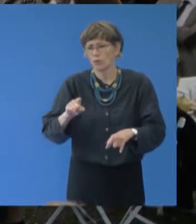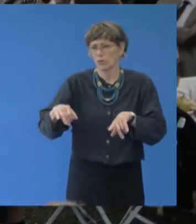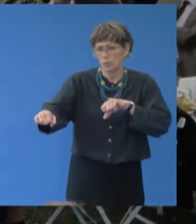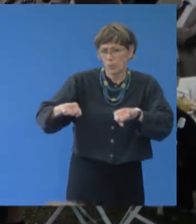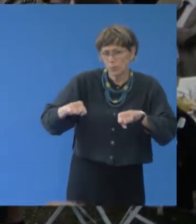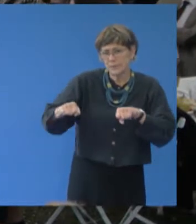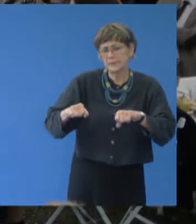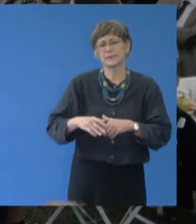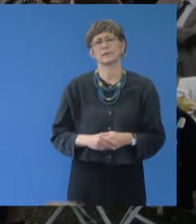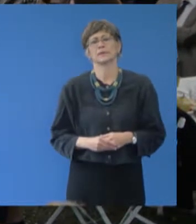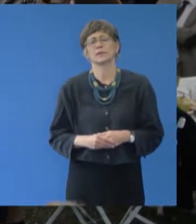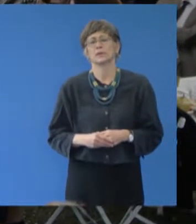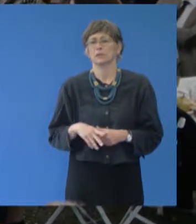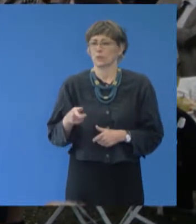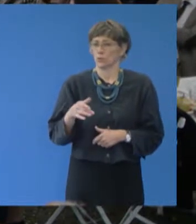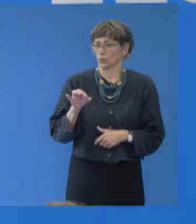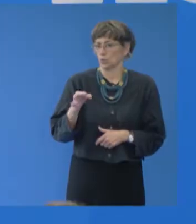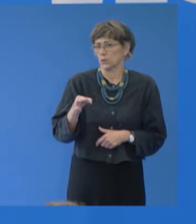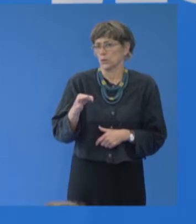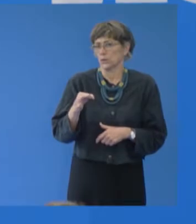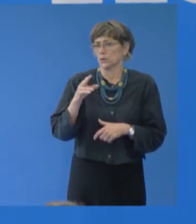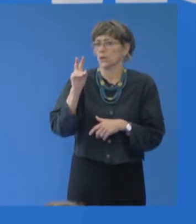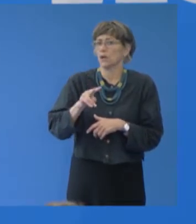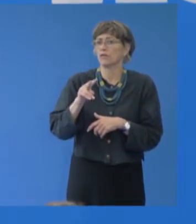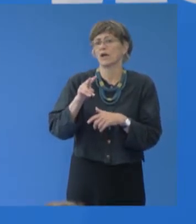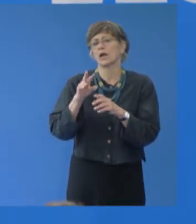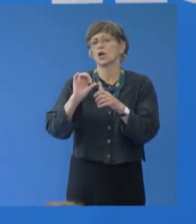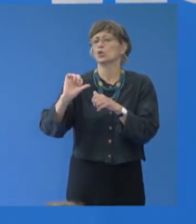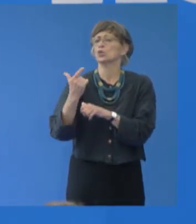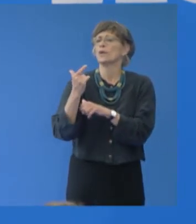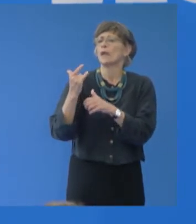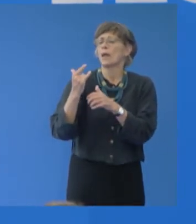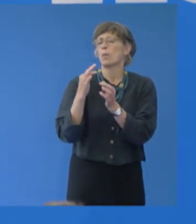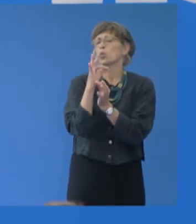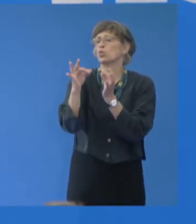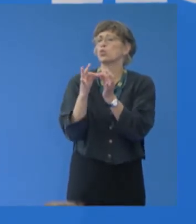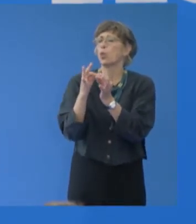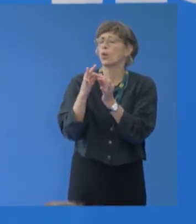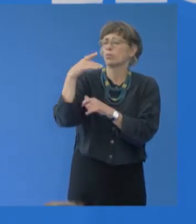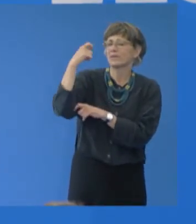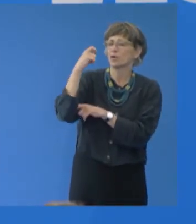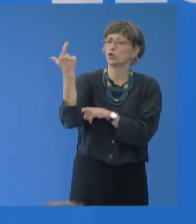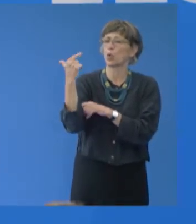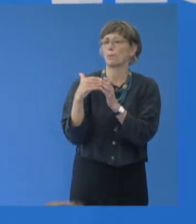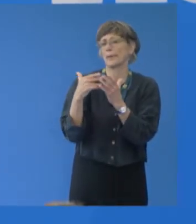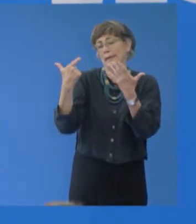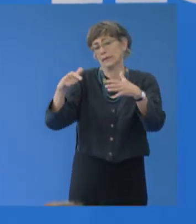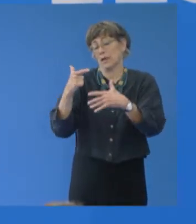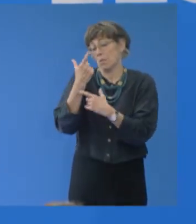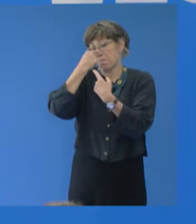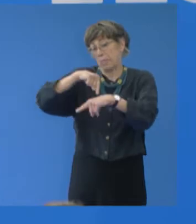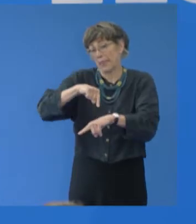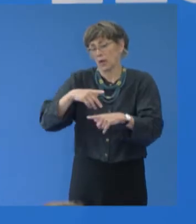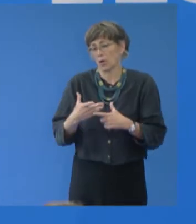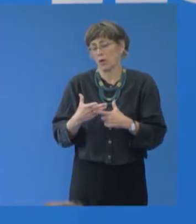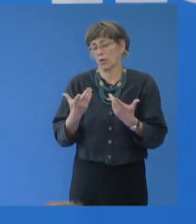mobiliser. Alors oui, je n'étais pas d'accord avec le choix du second tour lors de la présidentielle en 2017. Et bien, quand on n'est pas d'accord,